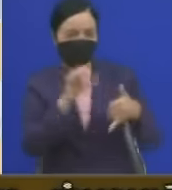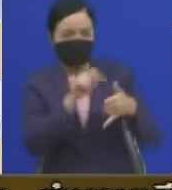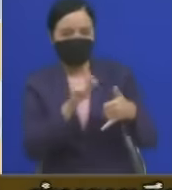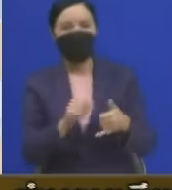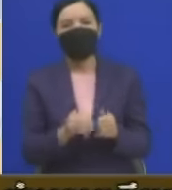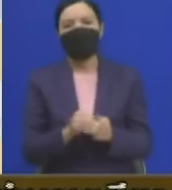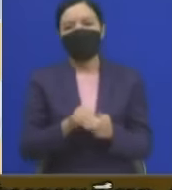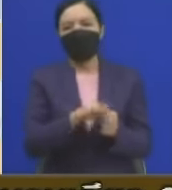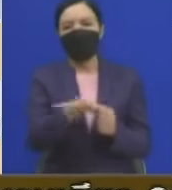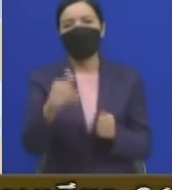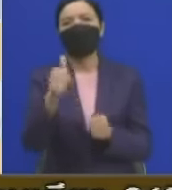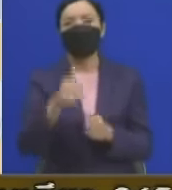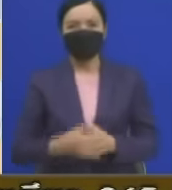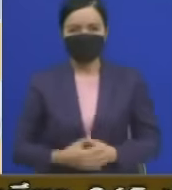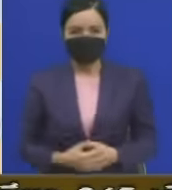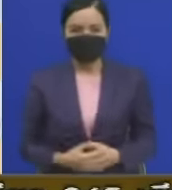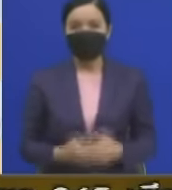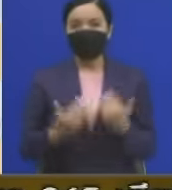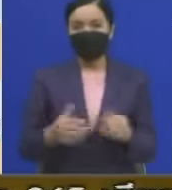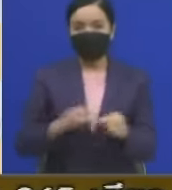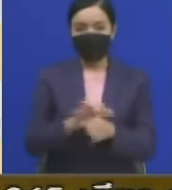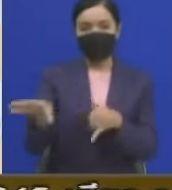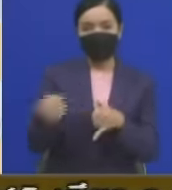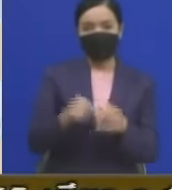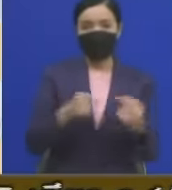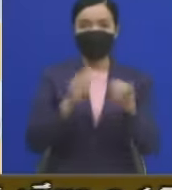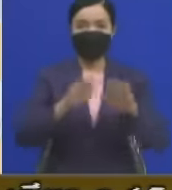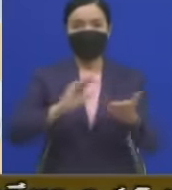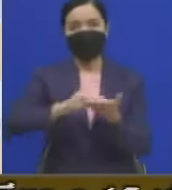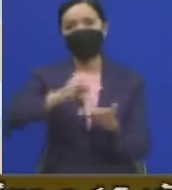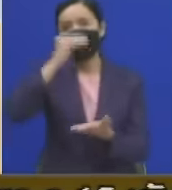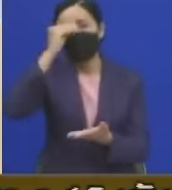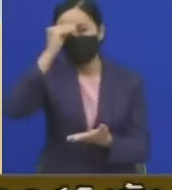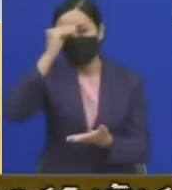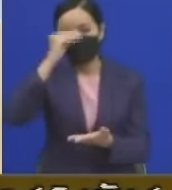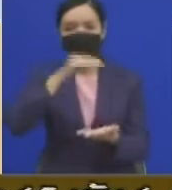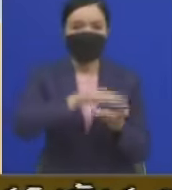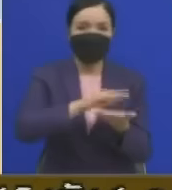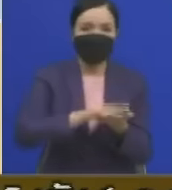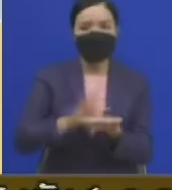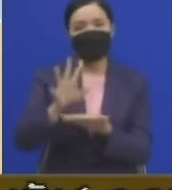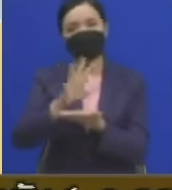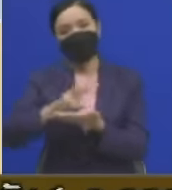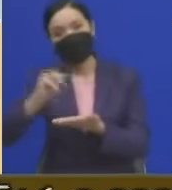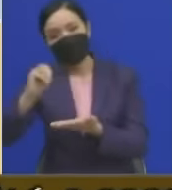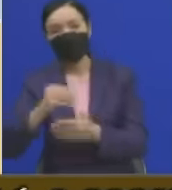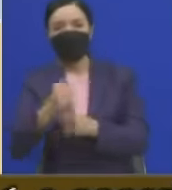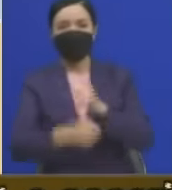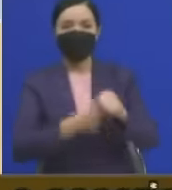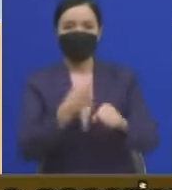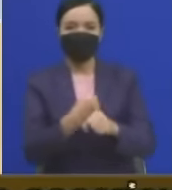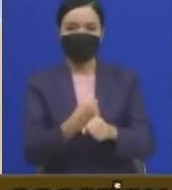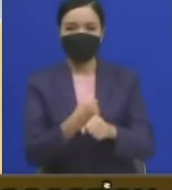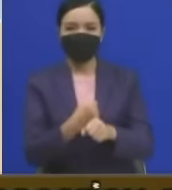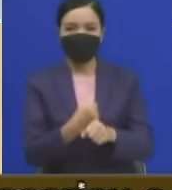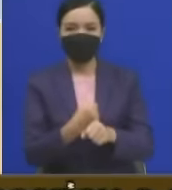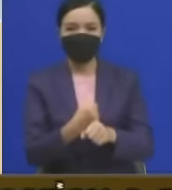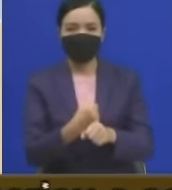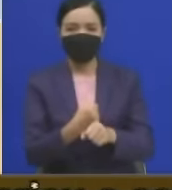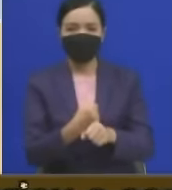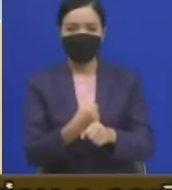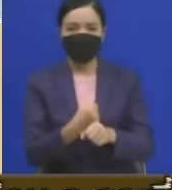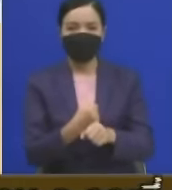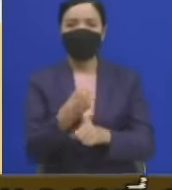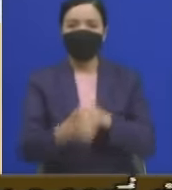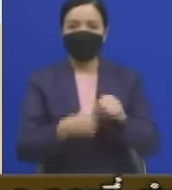แล้วก็แยกออกมา ค่ะ สถานการณ์การติดเชื้อในเด็กนักเรียนนักศึกษานะครับข้อมูลล่าสุดอายุตั้งแต่